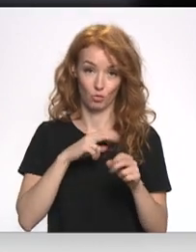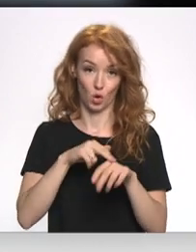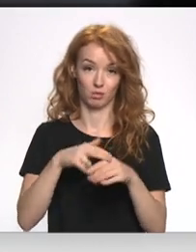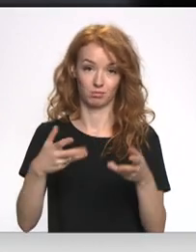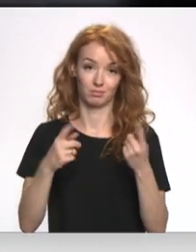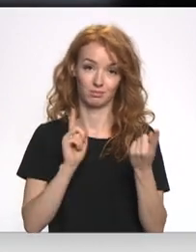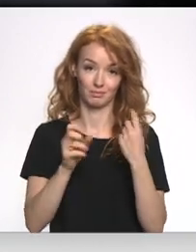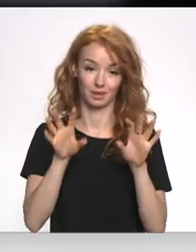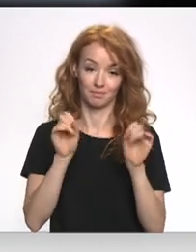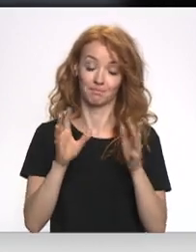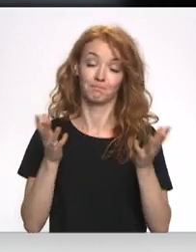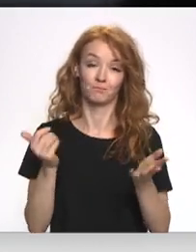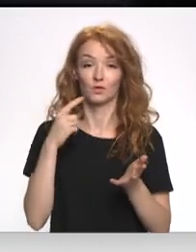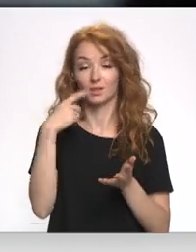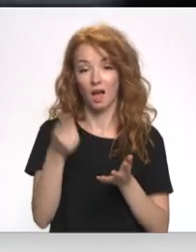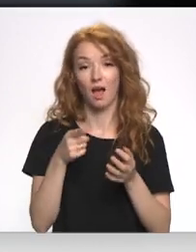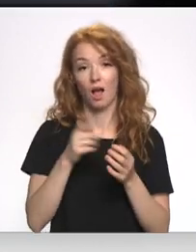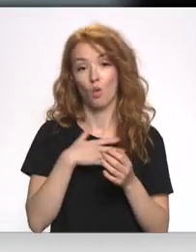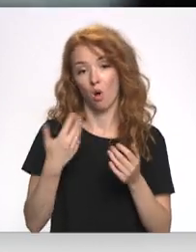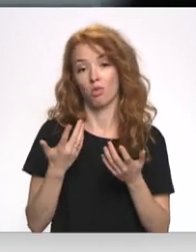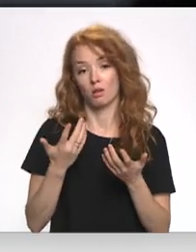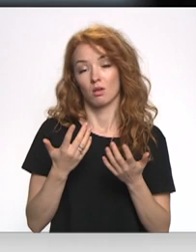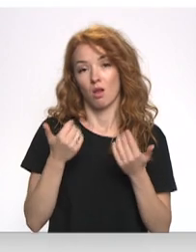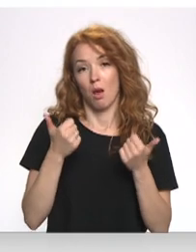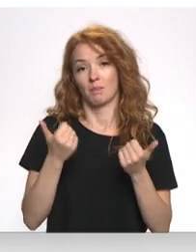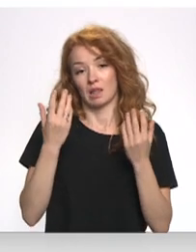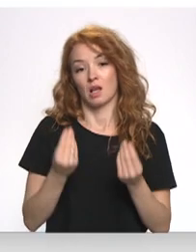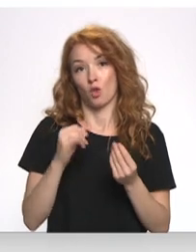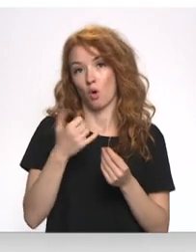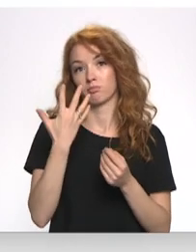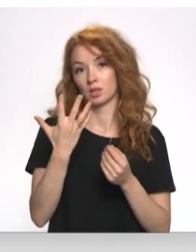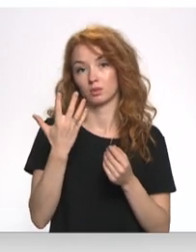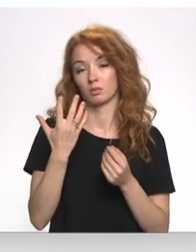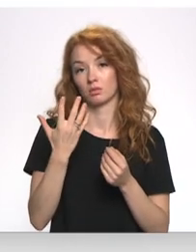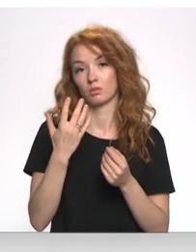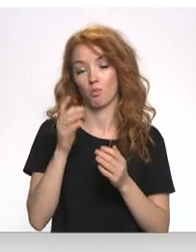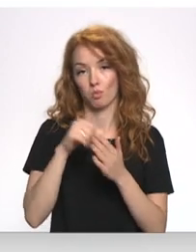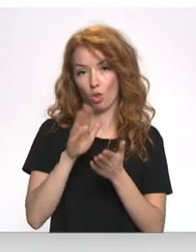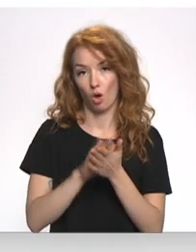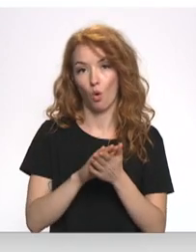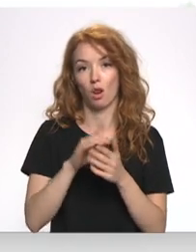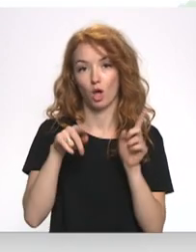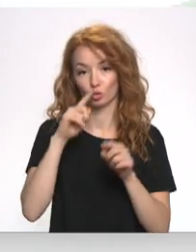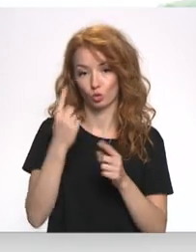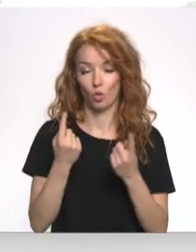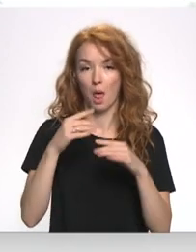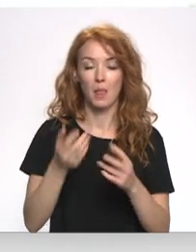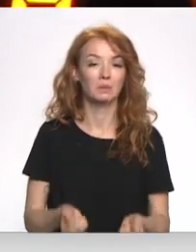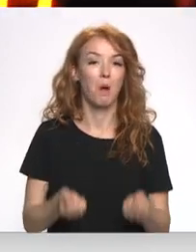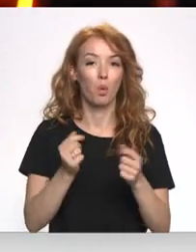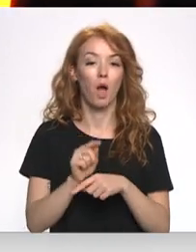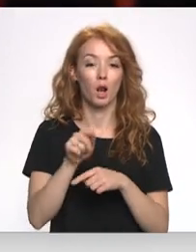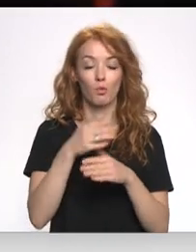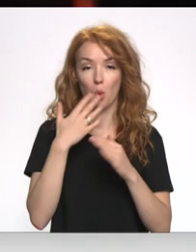Varšķaļi. Ražīgs rīts, tā ekipāža vērtē 5 protokolus nepilnās pāris stundās. Par laimi neviena smaga pārkāpuma nav,